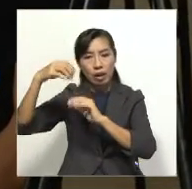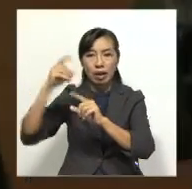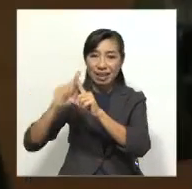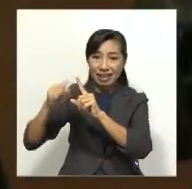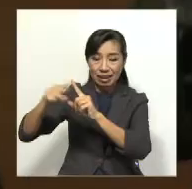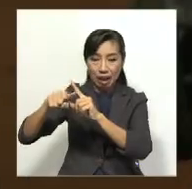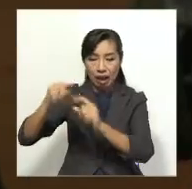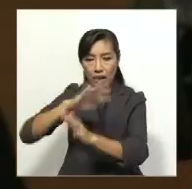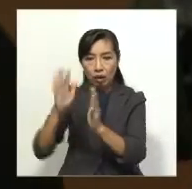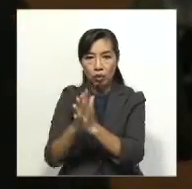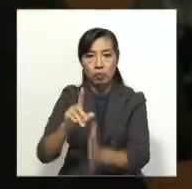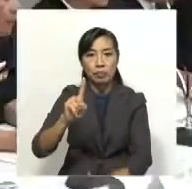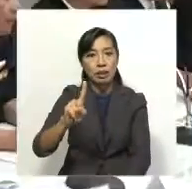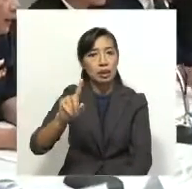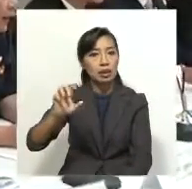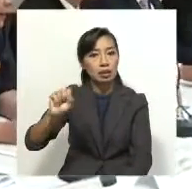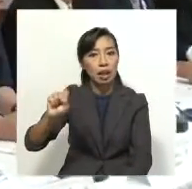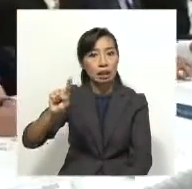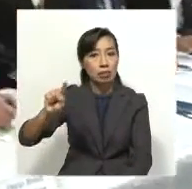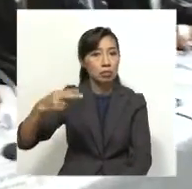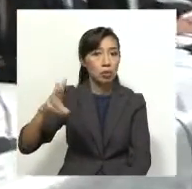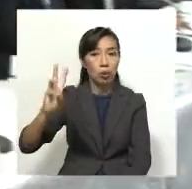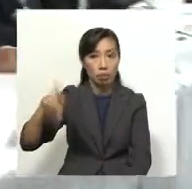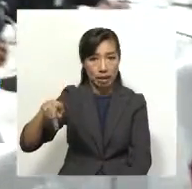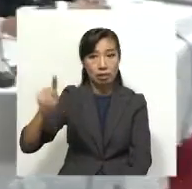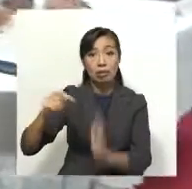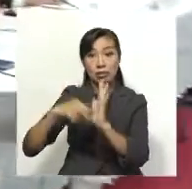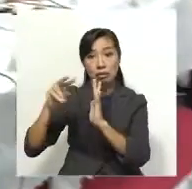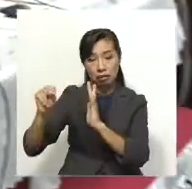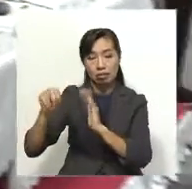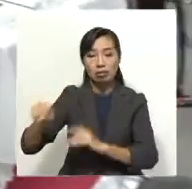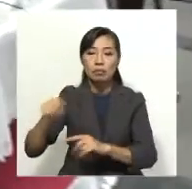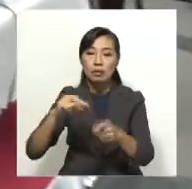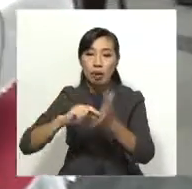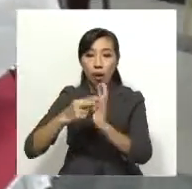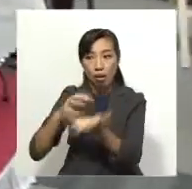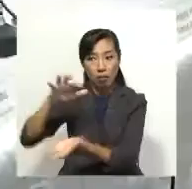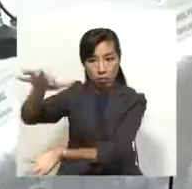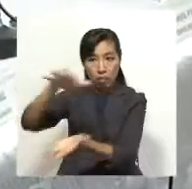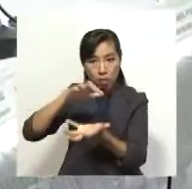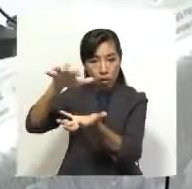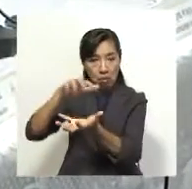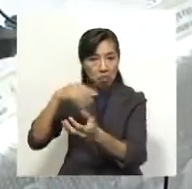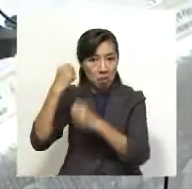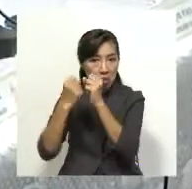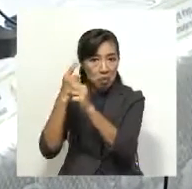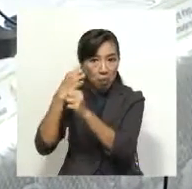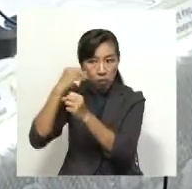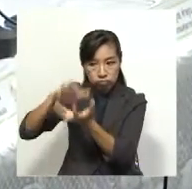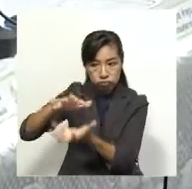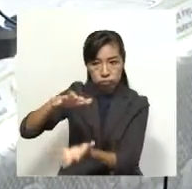ยมีจำนวน 116,000 ตันค่ะโดยมีแนวโน้มนะคะการนำเข้าเพิ่มขึ้นเนื่องจากว่าใน